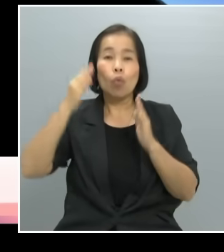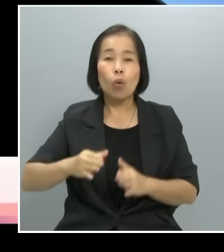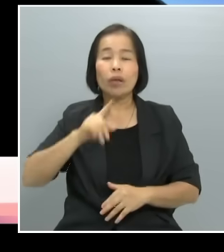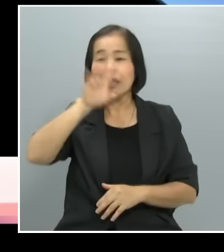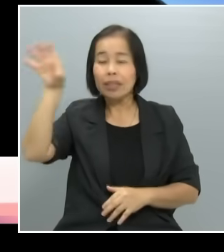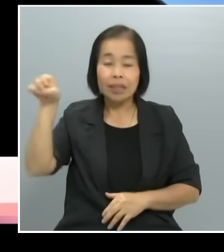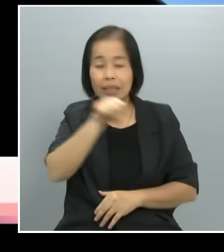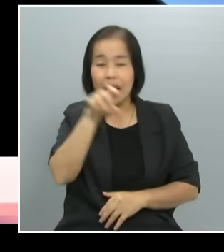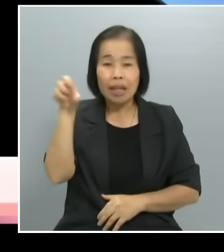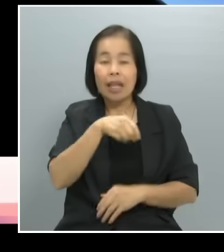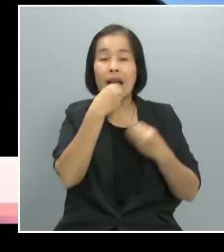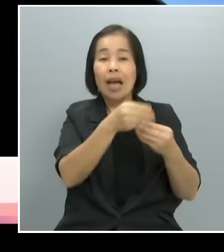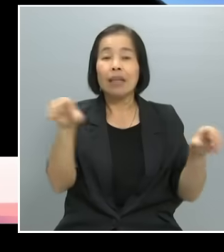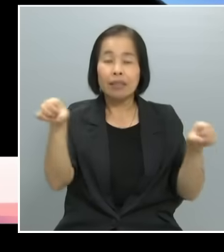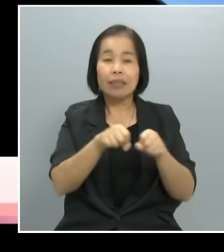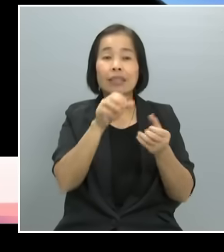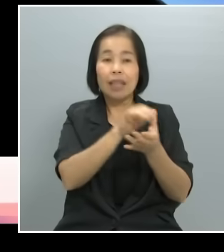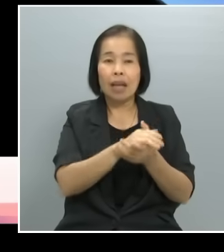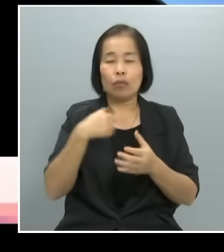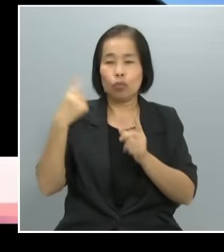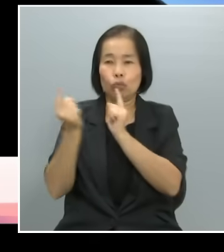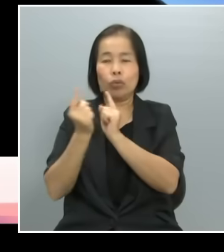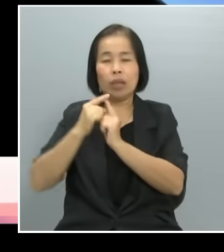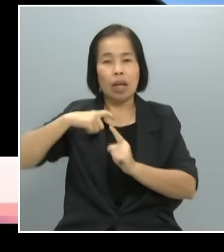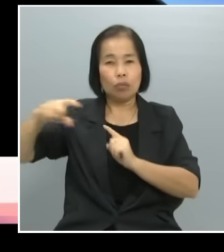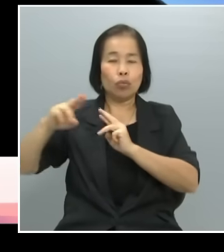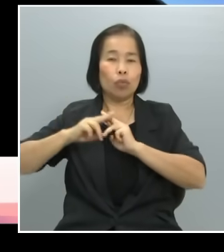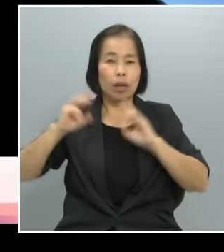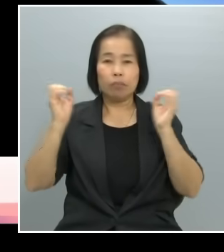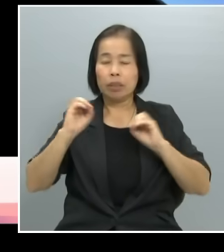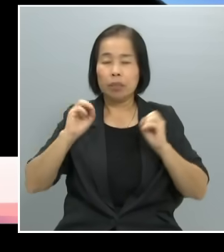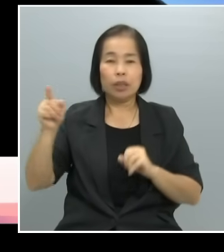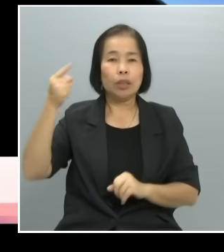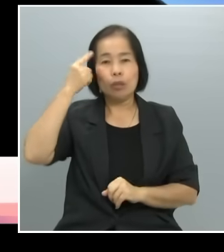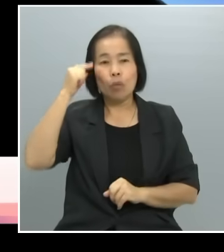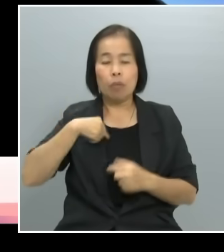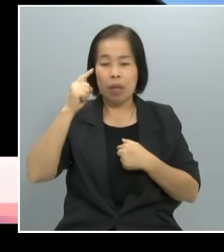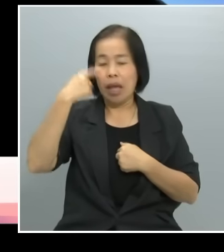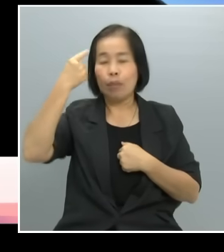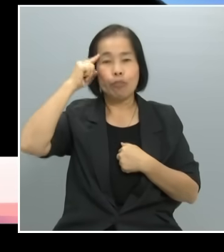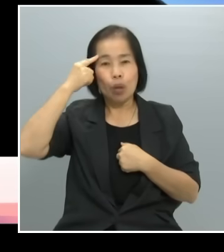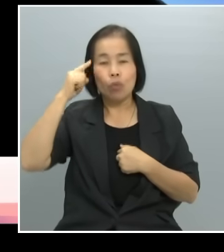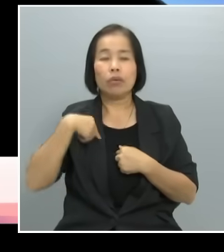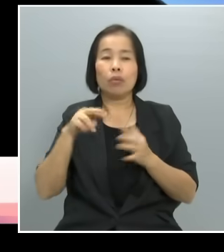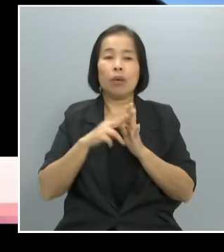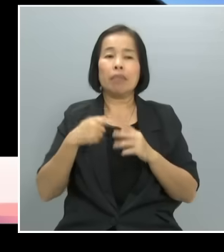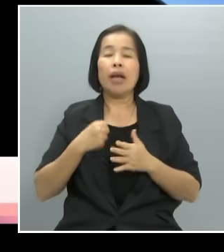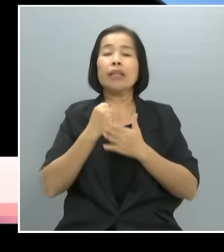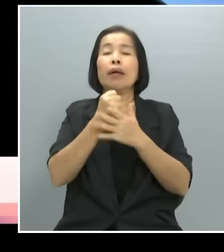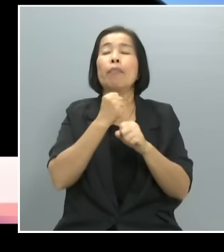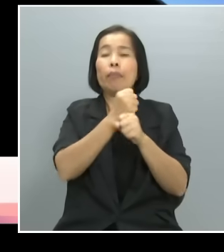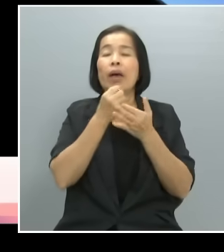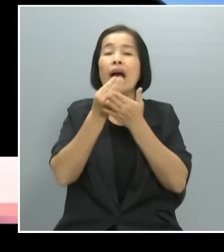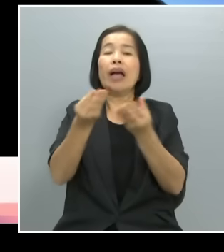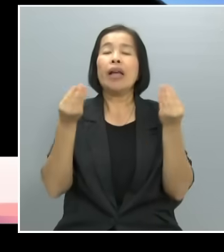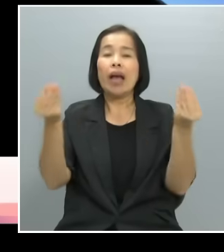ให้ลูกค้าพี่เล็กพี่ไม่ได้รู้จักเขาเป็นการส่วนตัวนะคะเขาไม่เคยรู้เลยนะคะว่าพี่เล็กเป็นใครก็คือพี่เป็นคนที่สร้างโปรไฟล์ให้เป็นอีเ